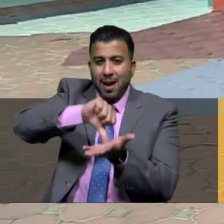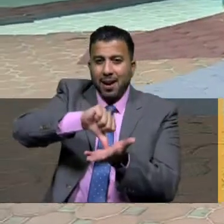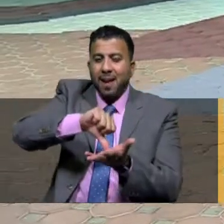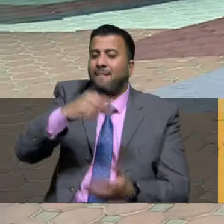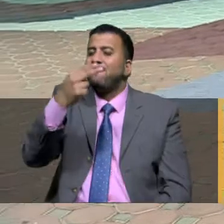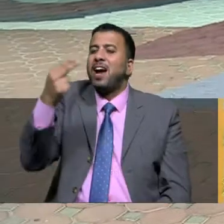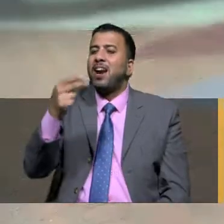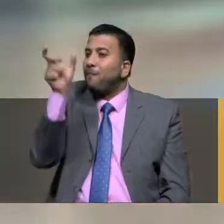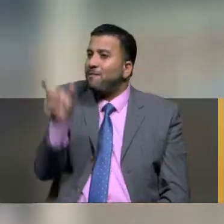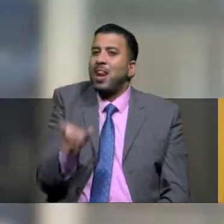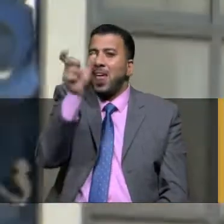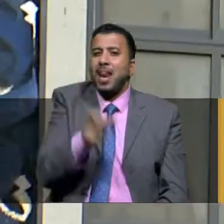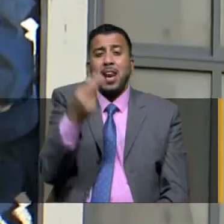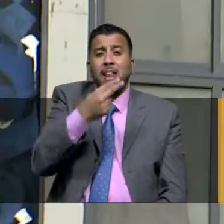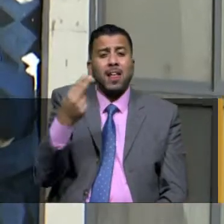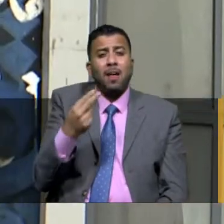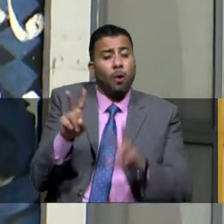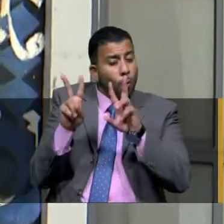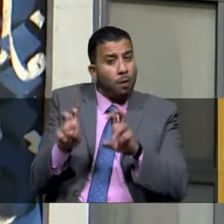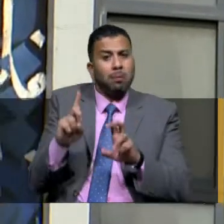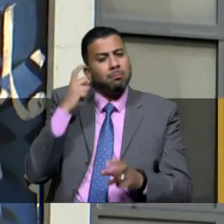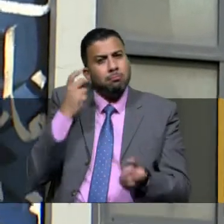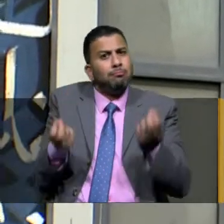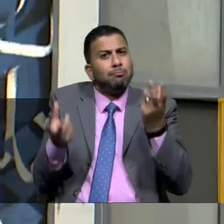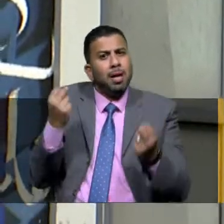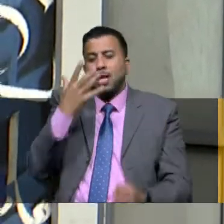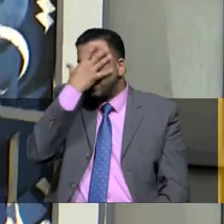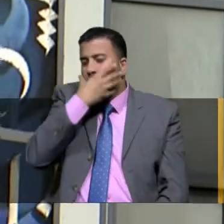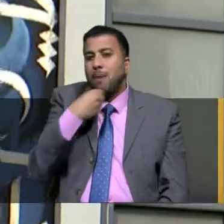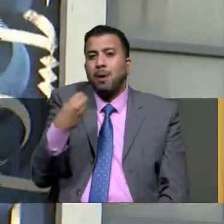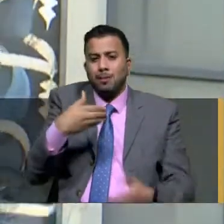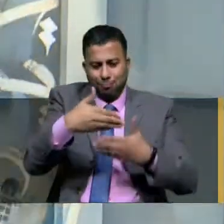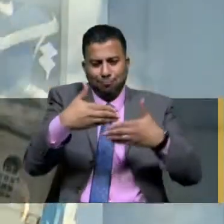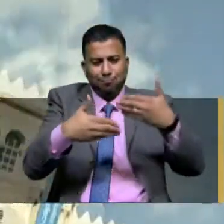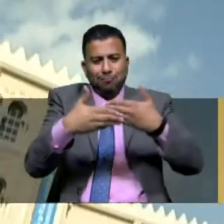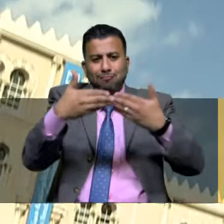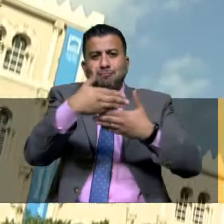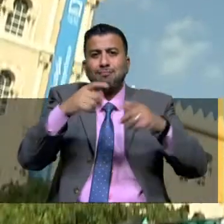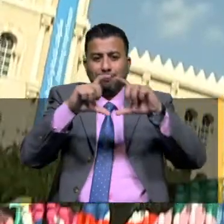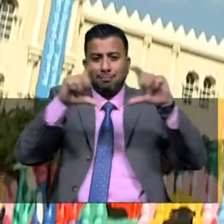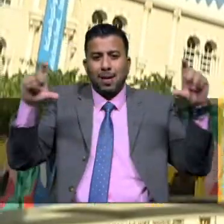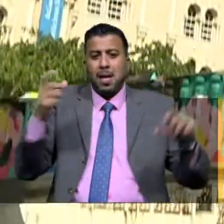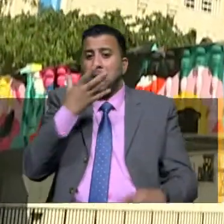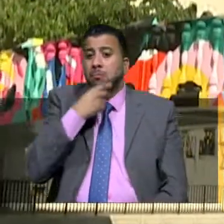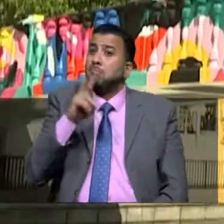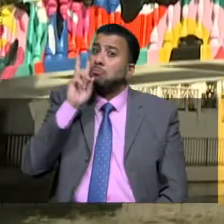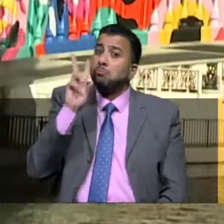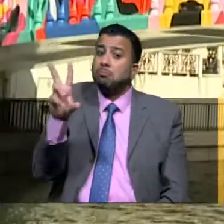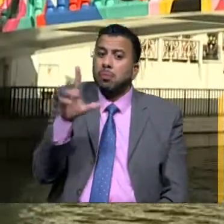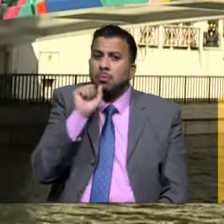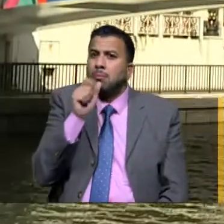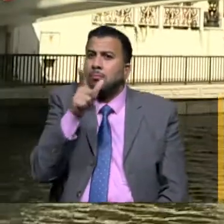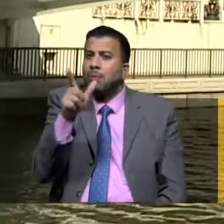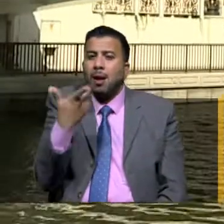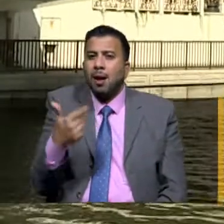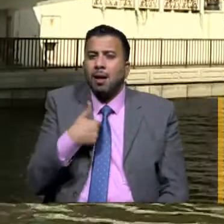والفنانين، لا تكف عن إضافة المزيد من الجمال إلى جدران المدينة ليشعر المتلقي أنه جزء